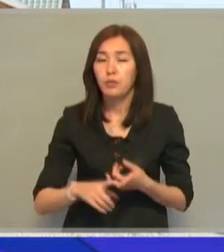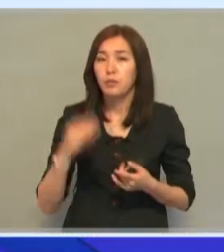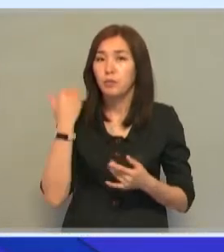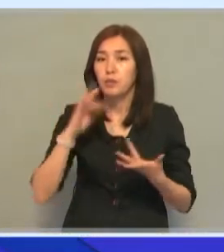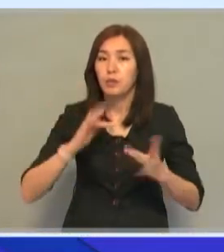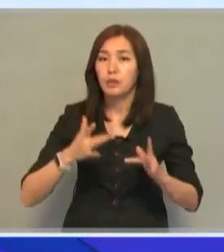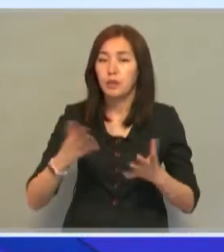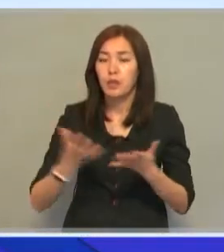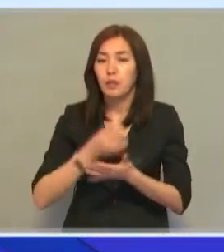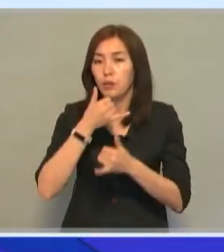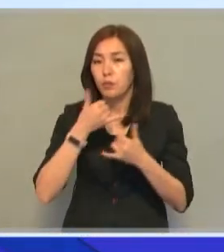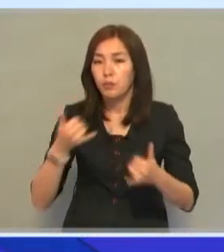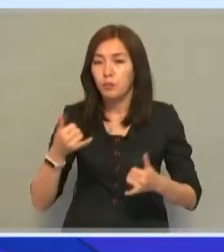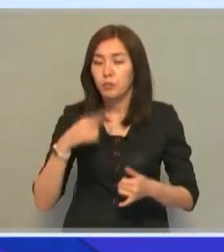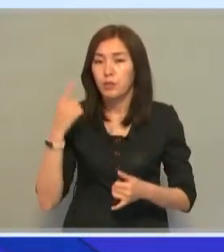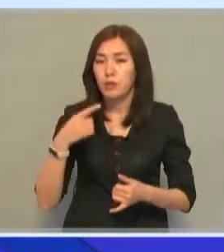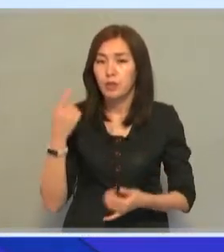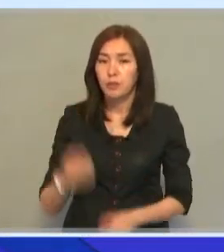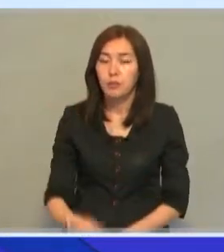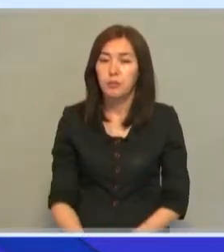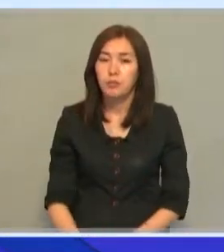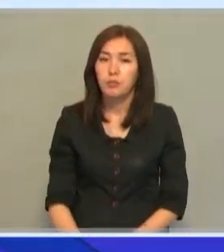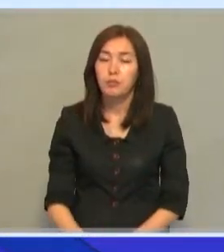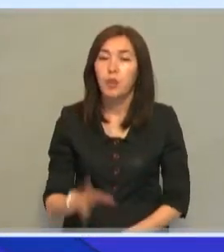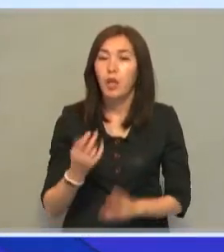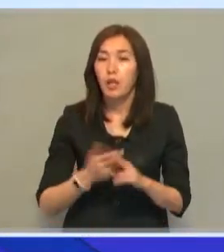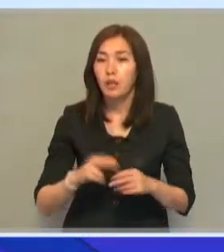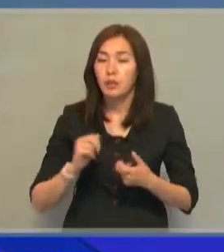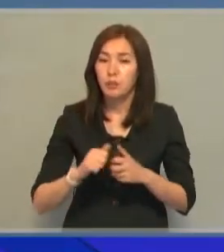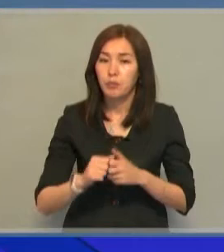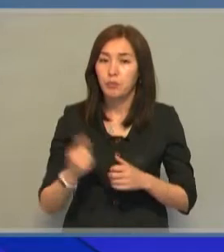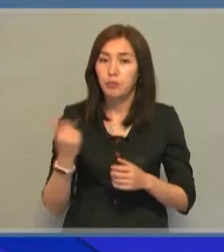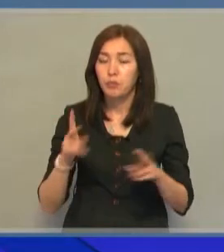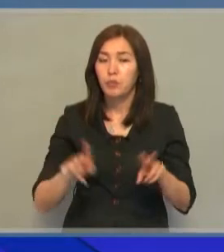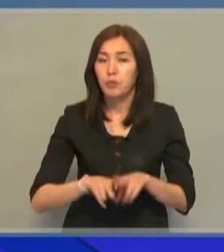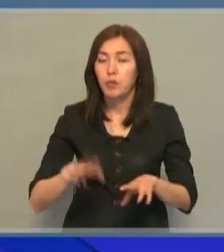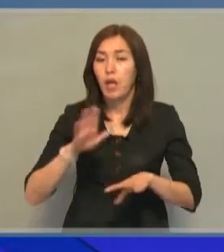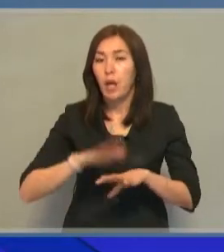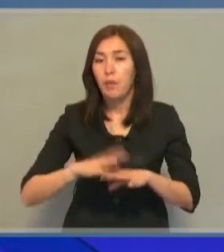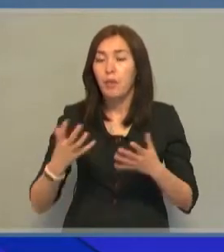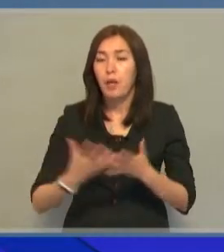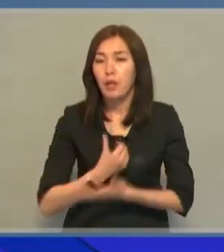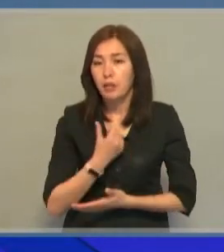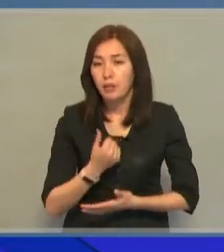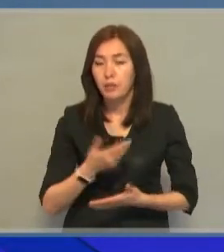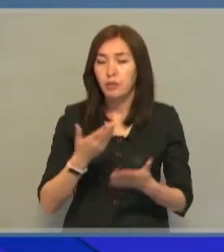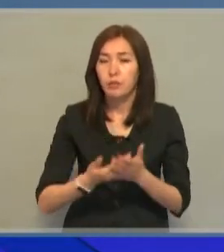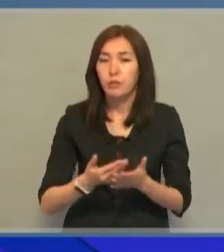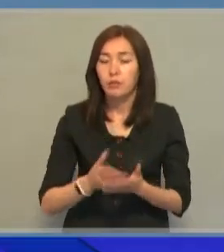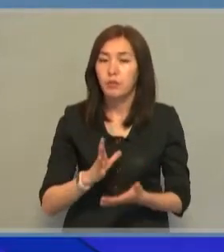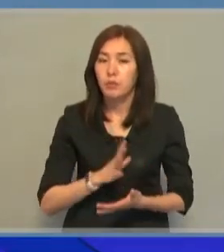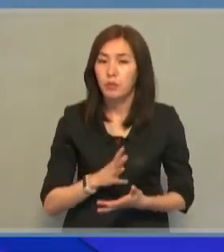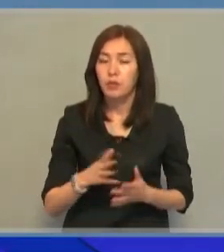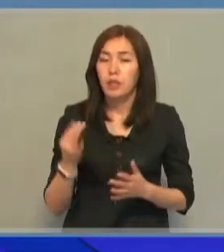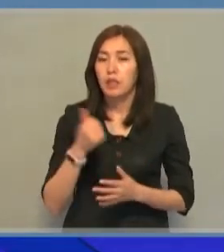сапалы интернетке қол жеткізе алмауда дейді серіктестік өкілі. Алайда бұл тығырықтан екінші деңгейлі банк арқылы шығудың жолы ұсынылып отыр.